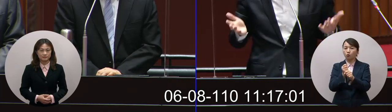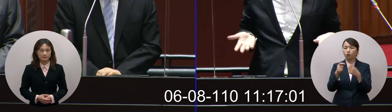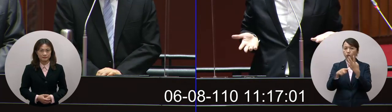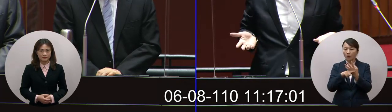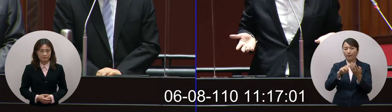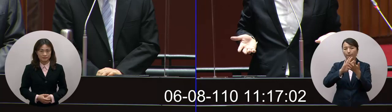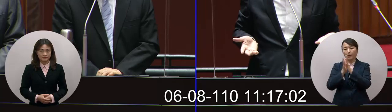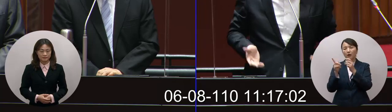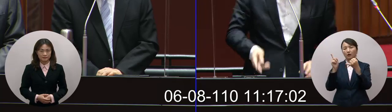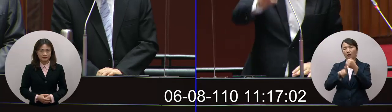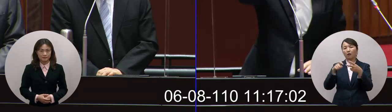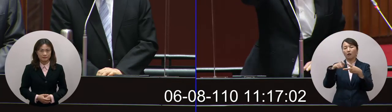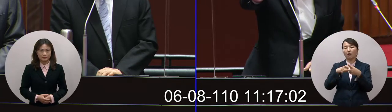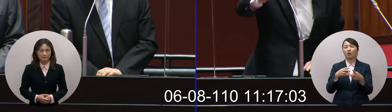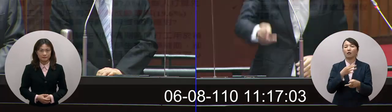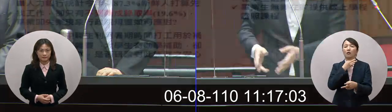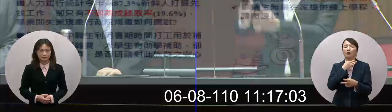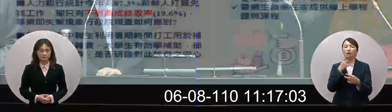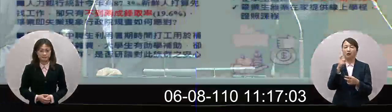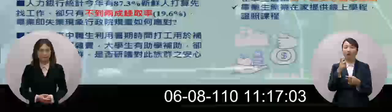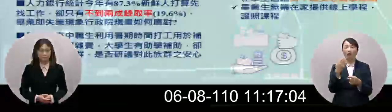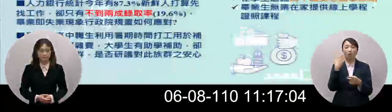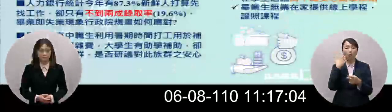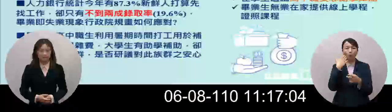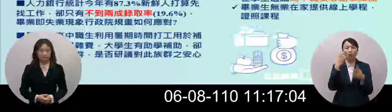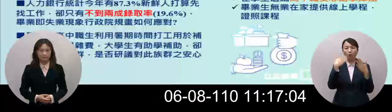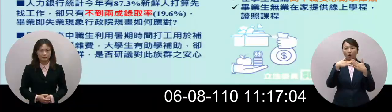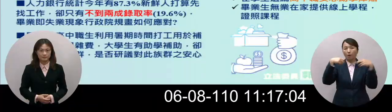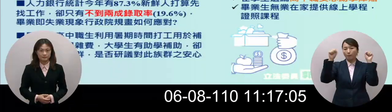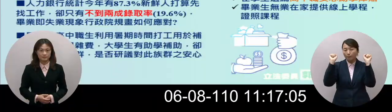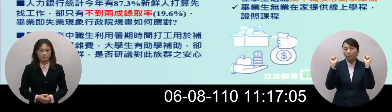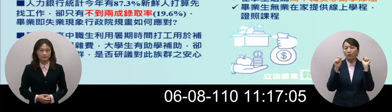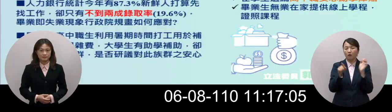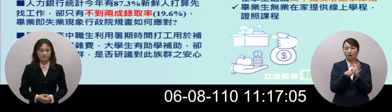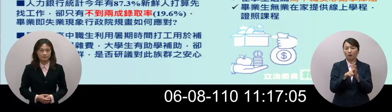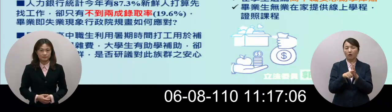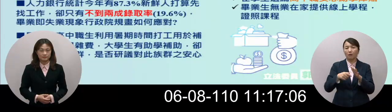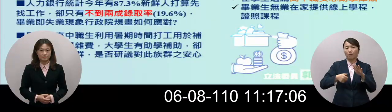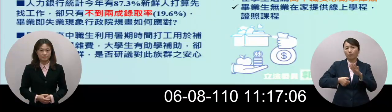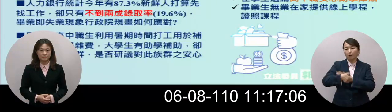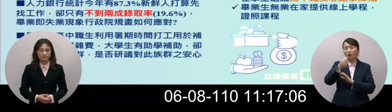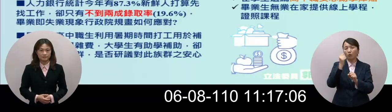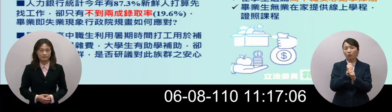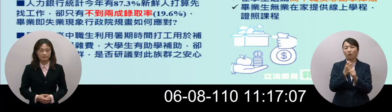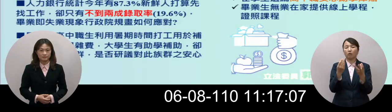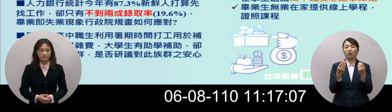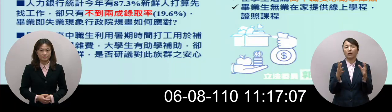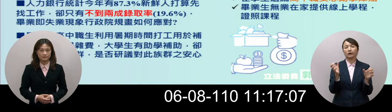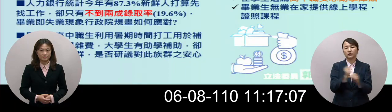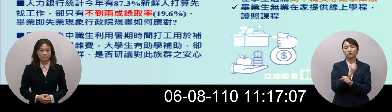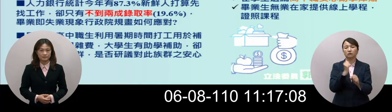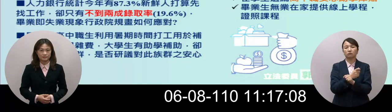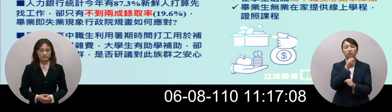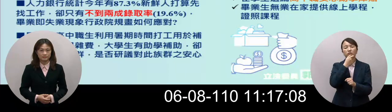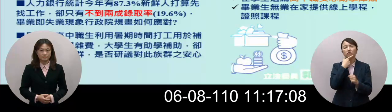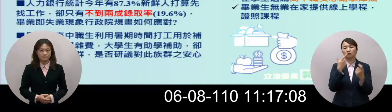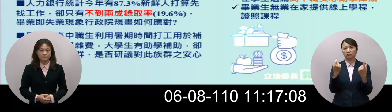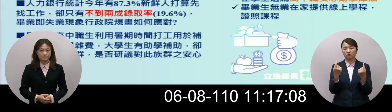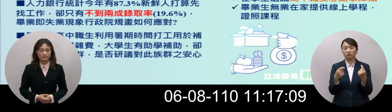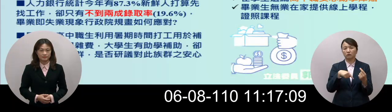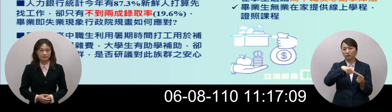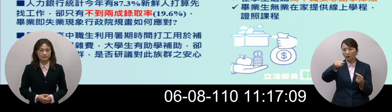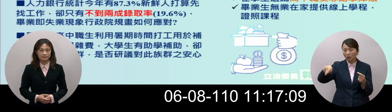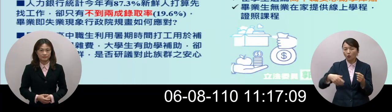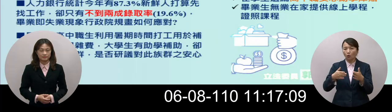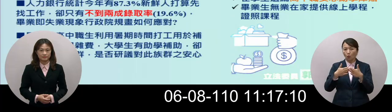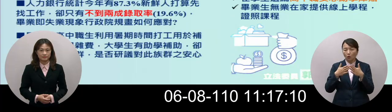就拢无机会拍工啊。爷，那拄要好好毕业的人，伊毕业就随顺失业嘛，就无机会啊。像这人应